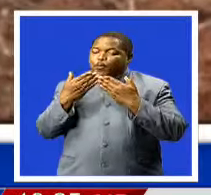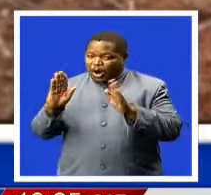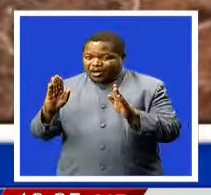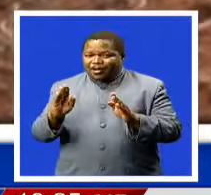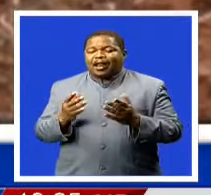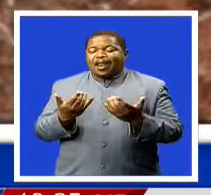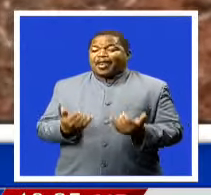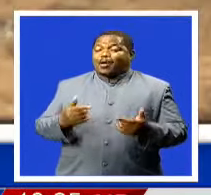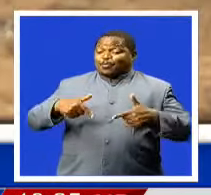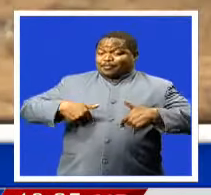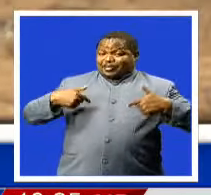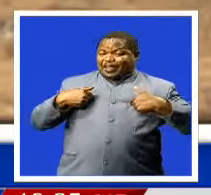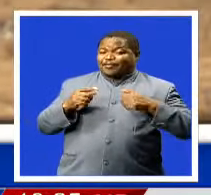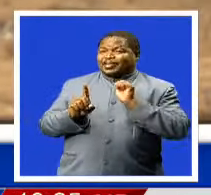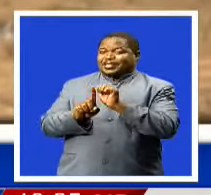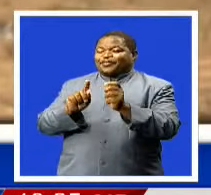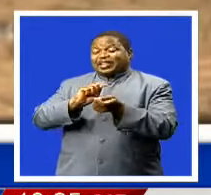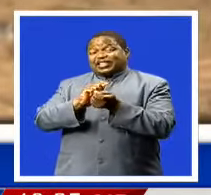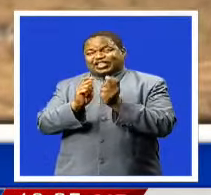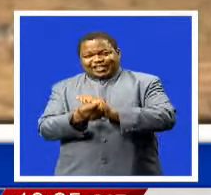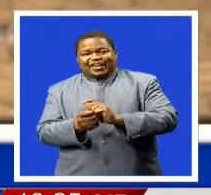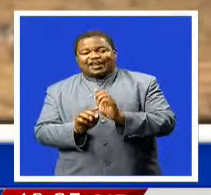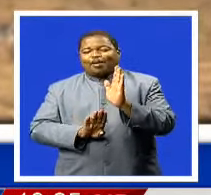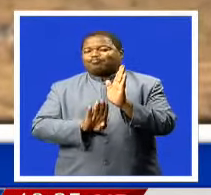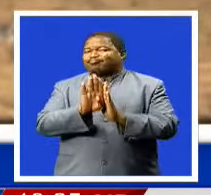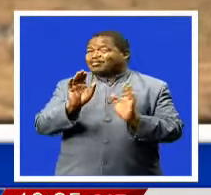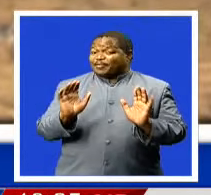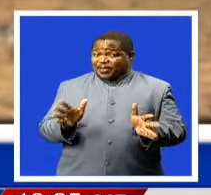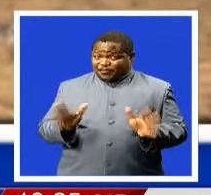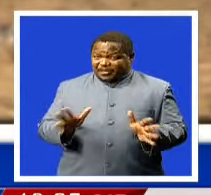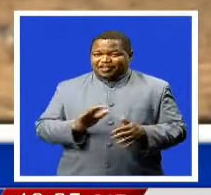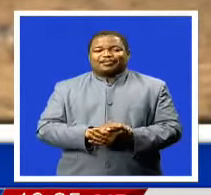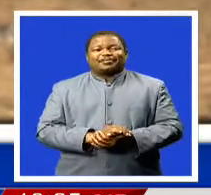sesingcono kakhulu. Angabakhutsata nje kuse nabo